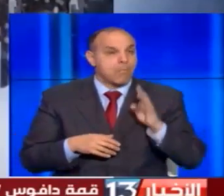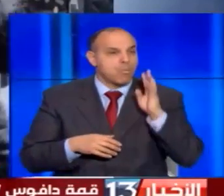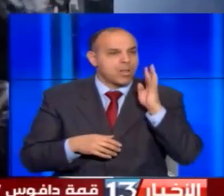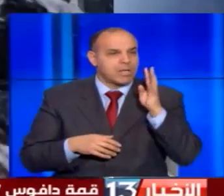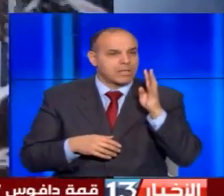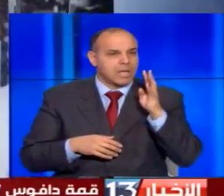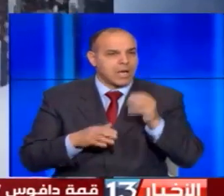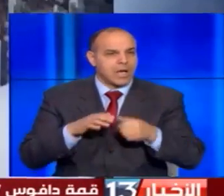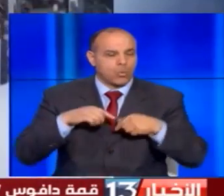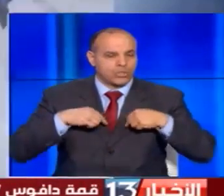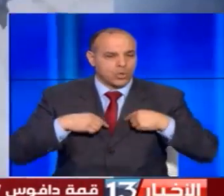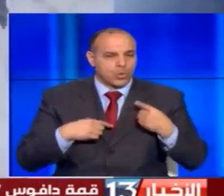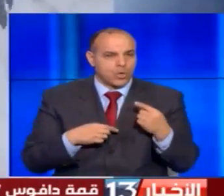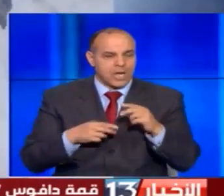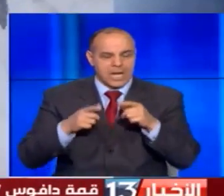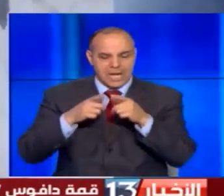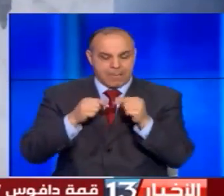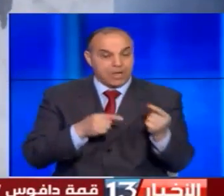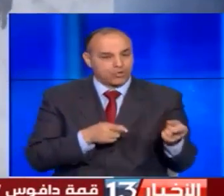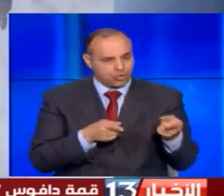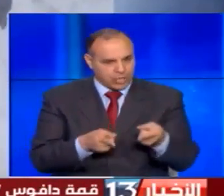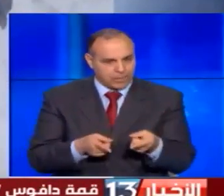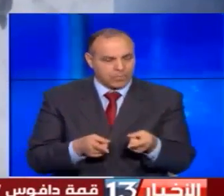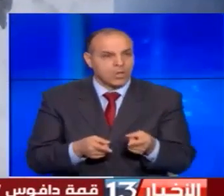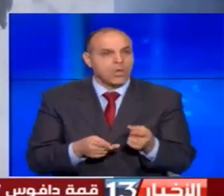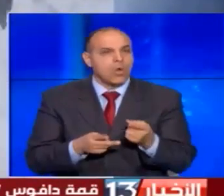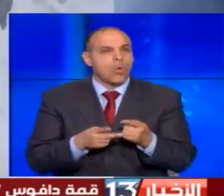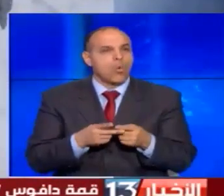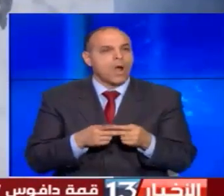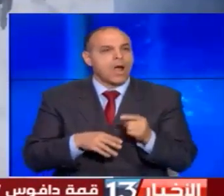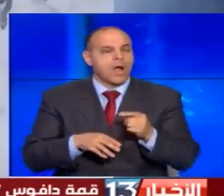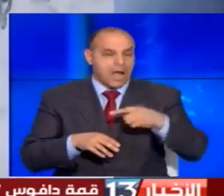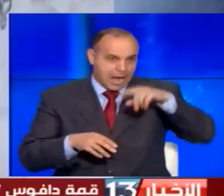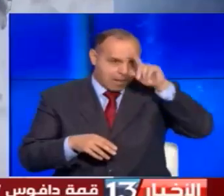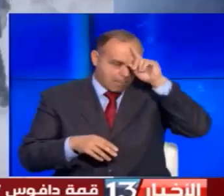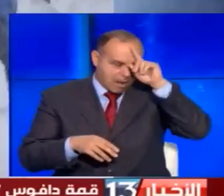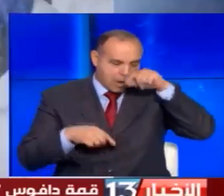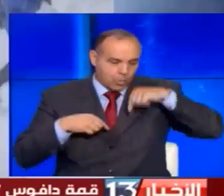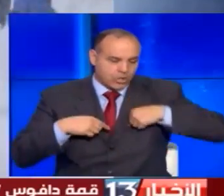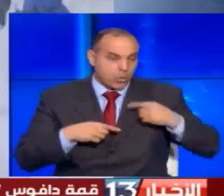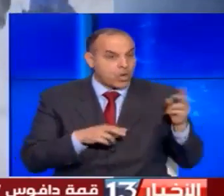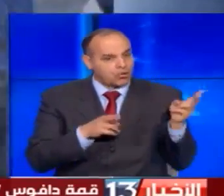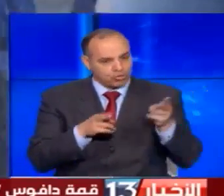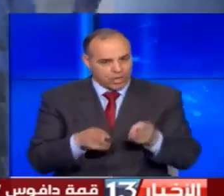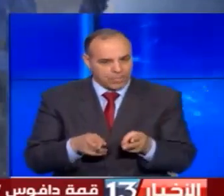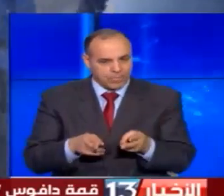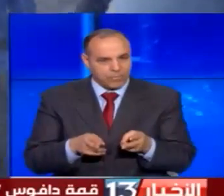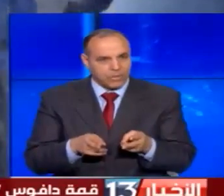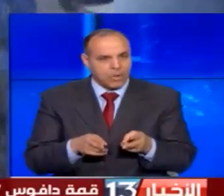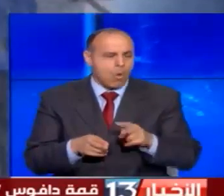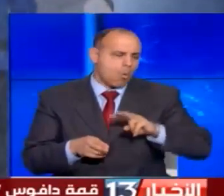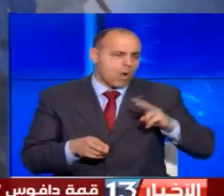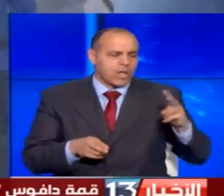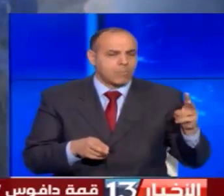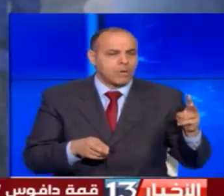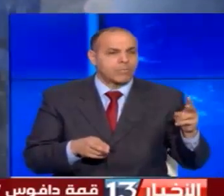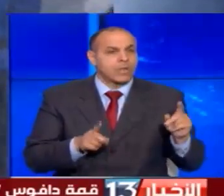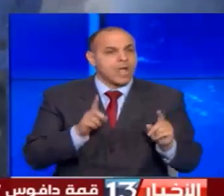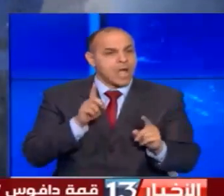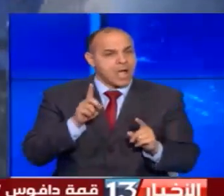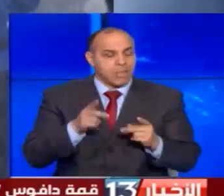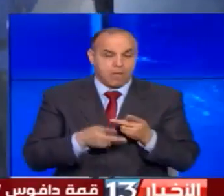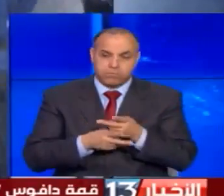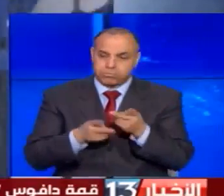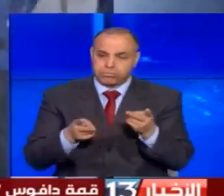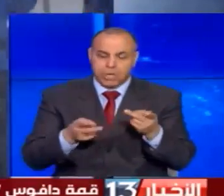بينهم رئيس الوزراء الياباني شينزو أبي والمستشارة الألمانية أنجيلا ميركل وغيرهما، تطرح